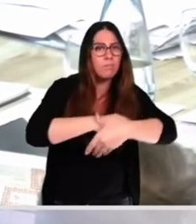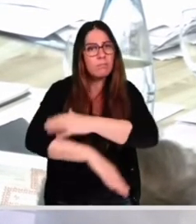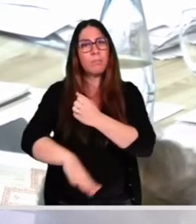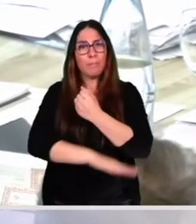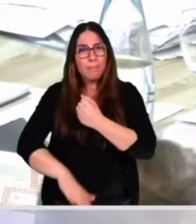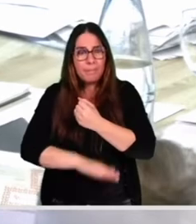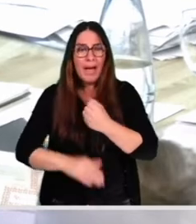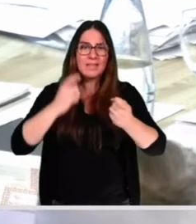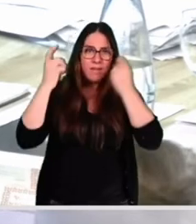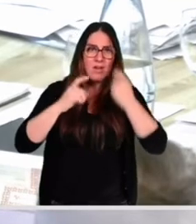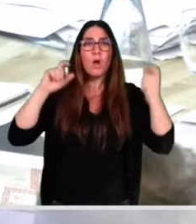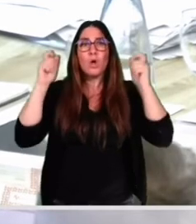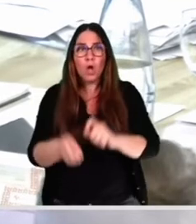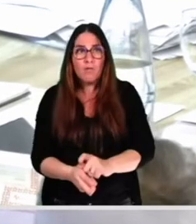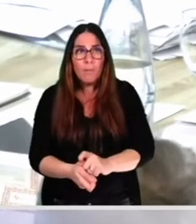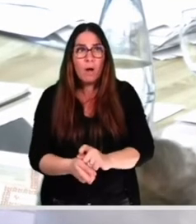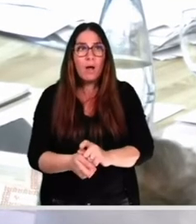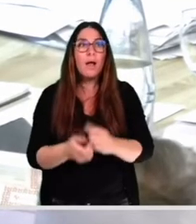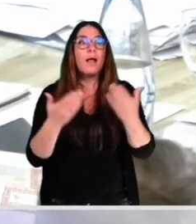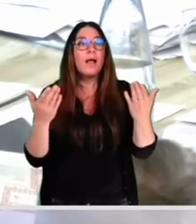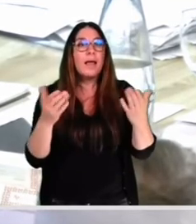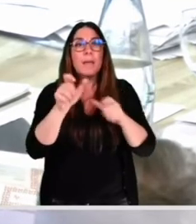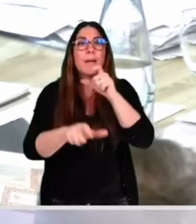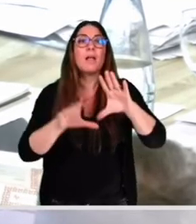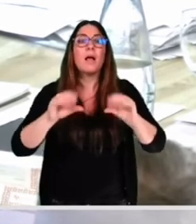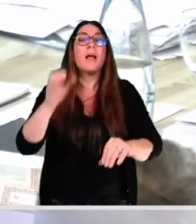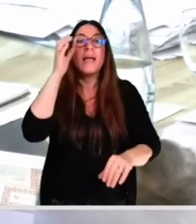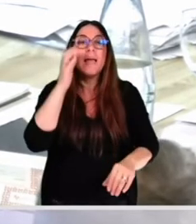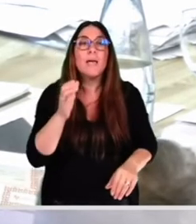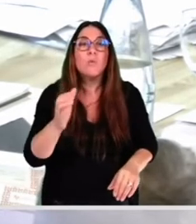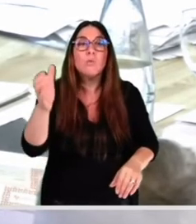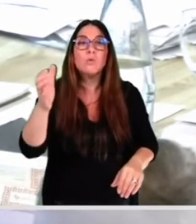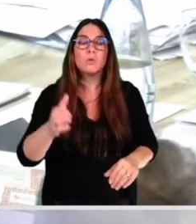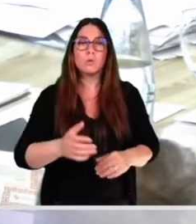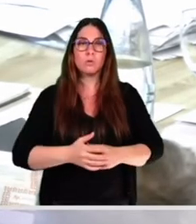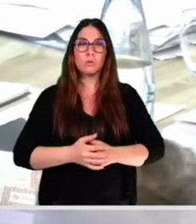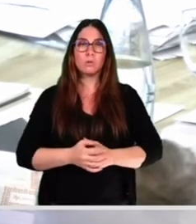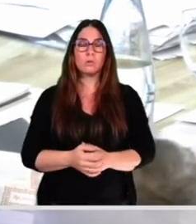interrogeons-le, transformons-le, écoutons les habitants. Voilà.